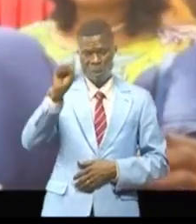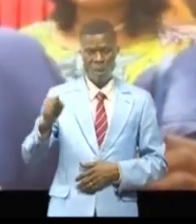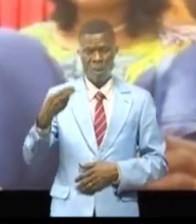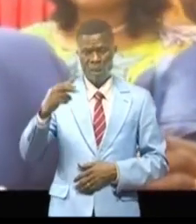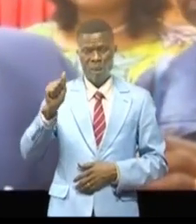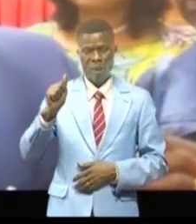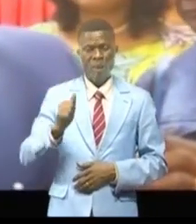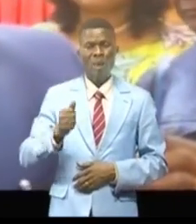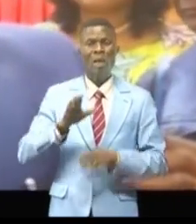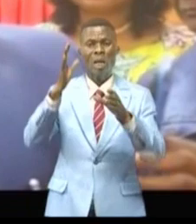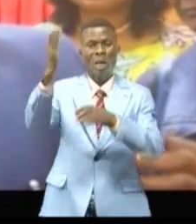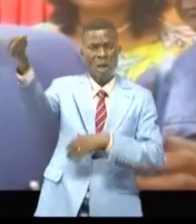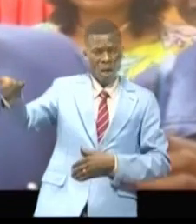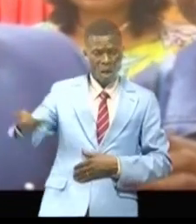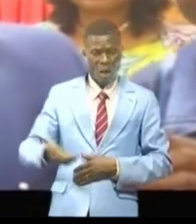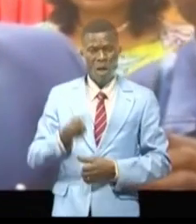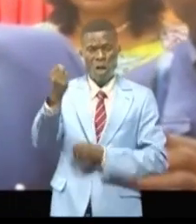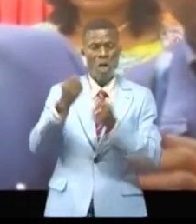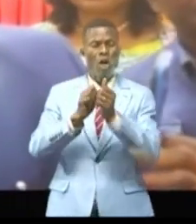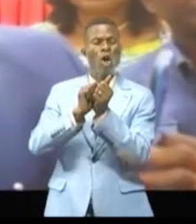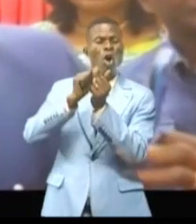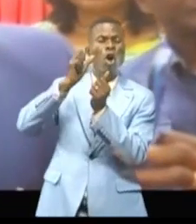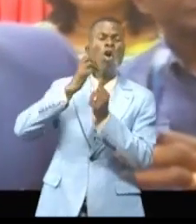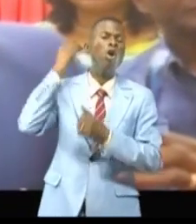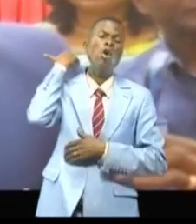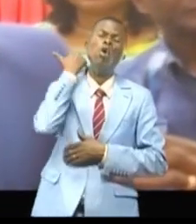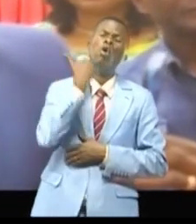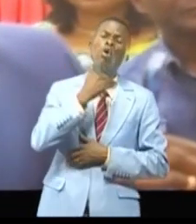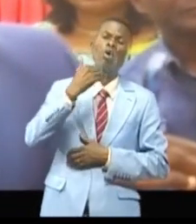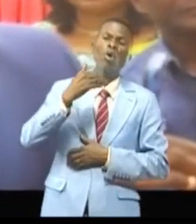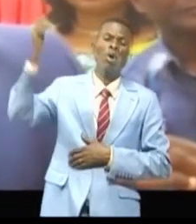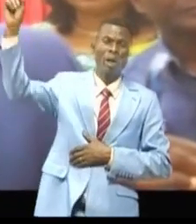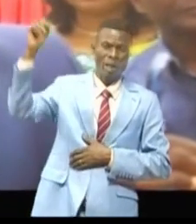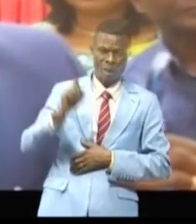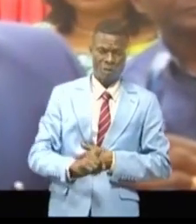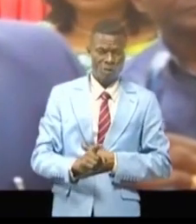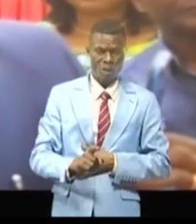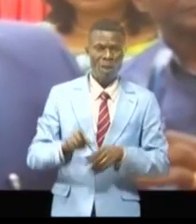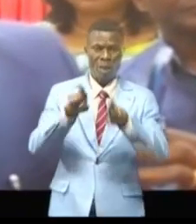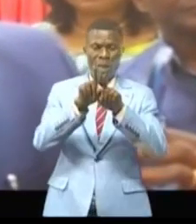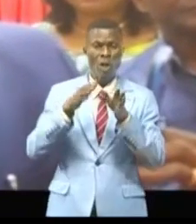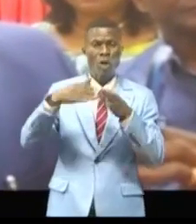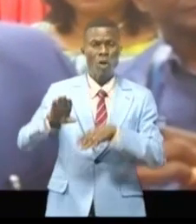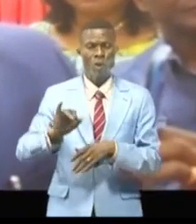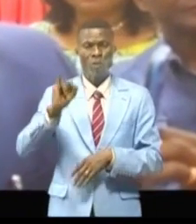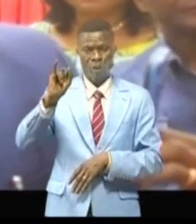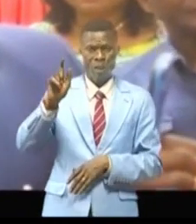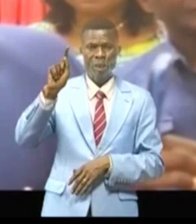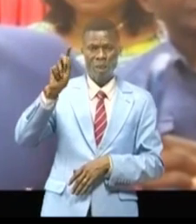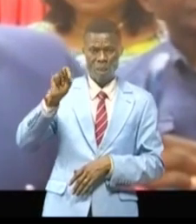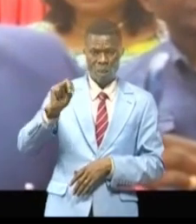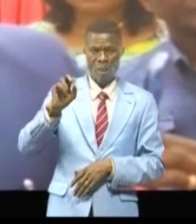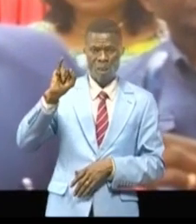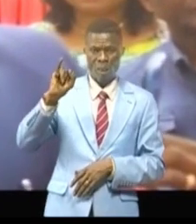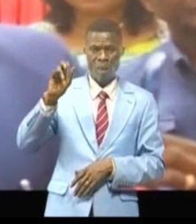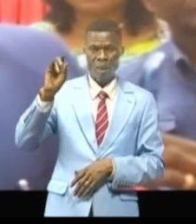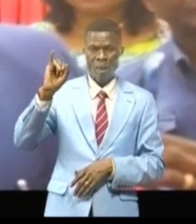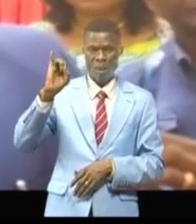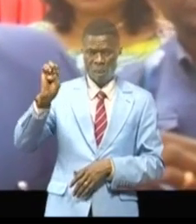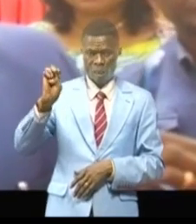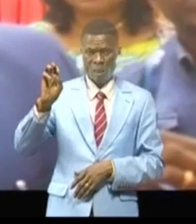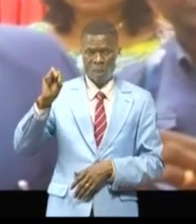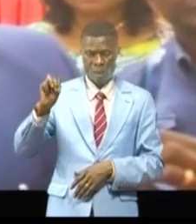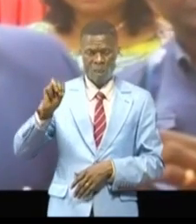cargaisons-là qui nous viennent de l'Ouganda, du Kenya, de l'océan Indien. Mais rien n'est fait. La route Ishasha-là